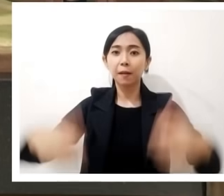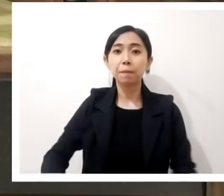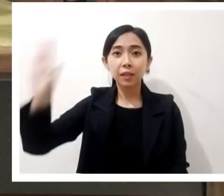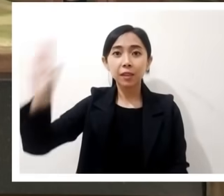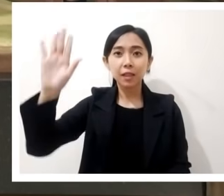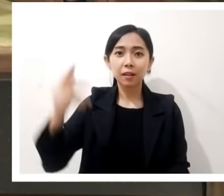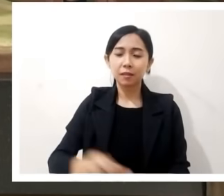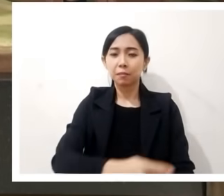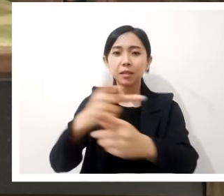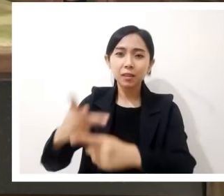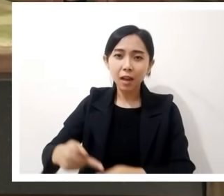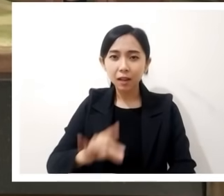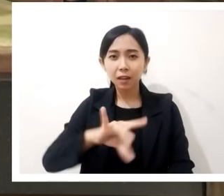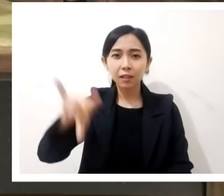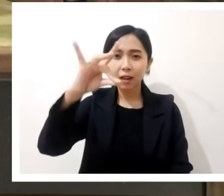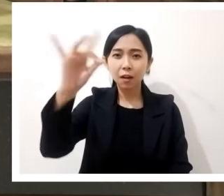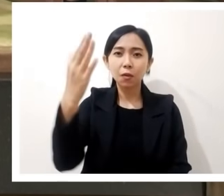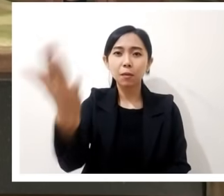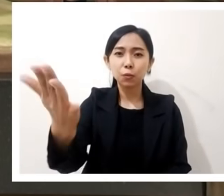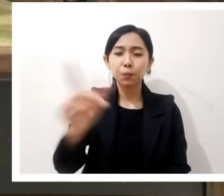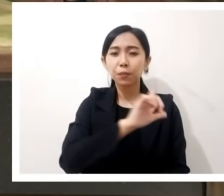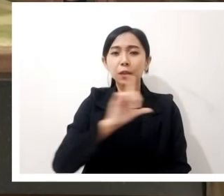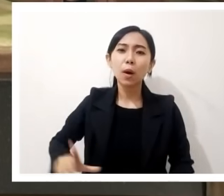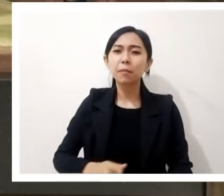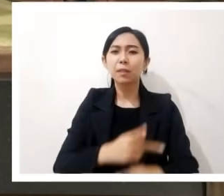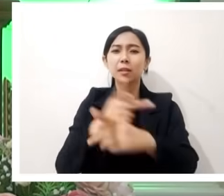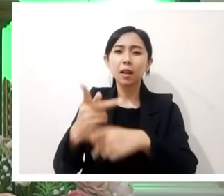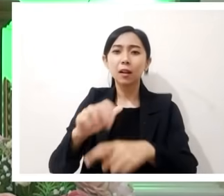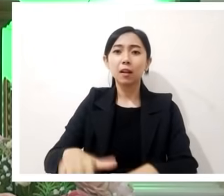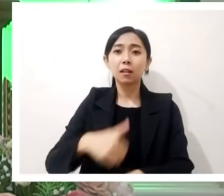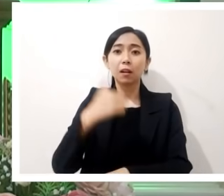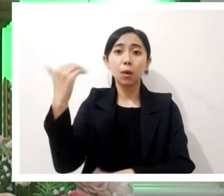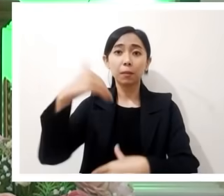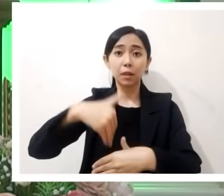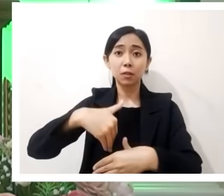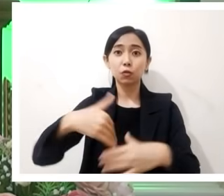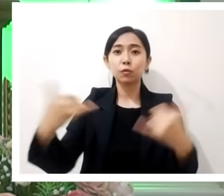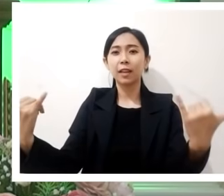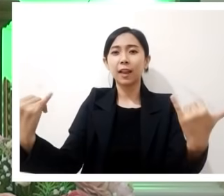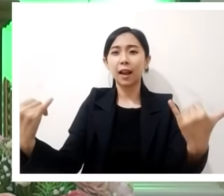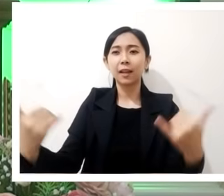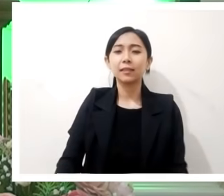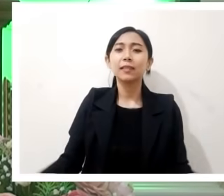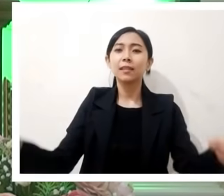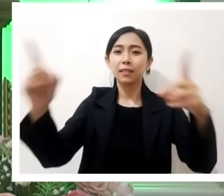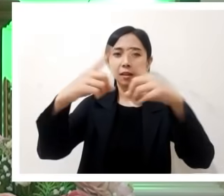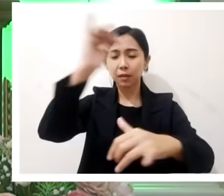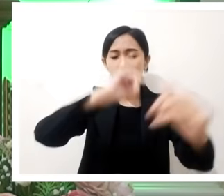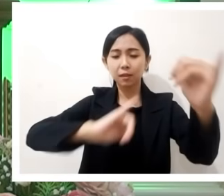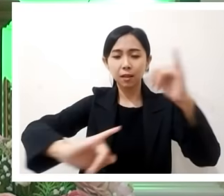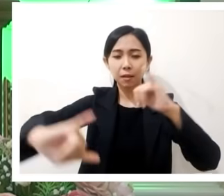akan menjaga nyawamu. Tuhan akan menjaga keluar masukmu dari sekarang ini